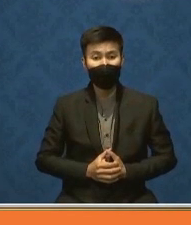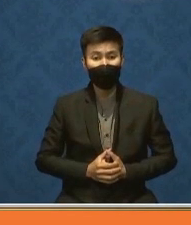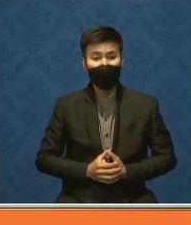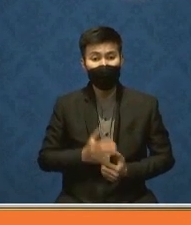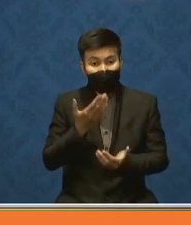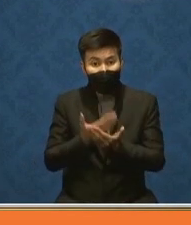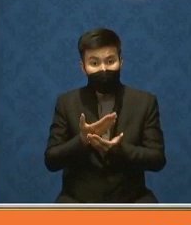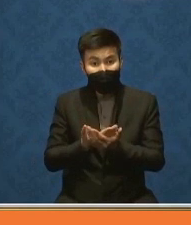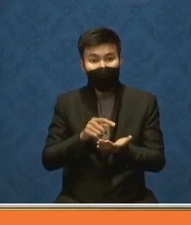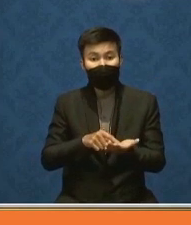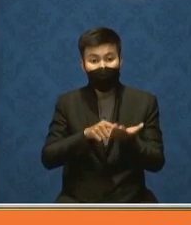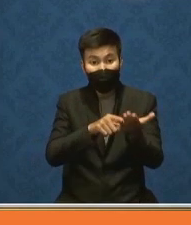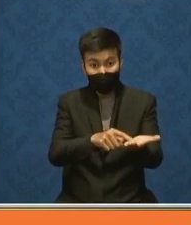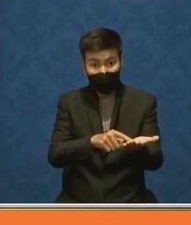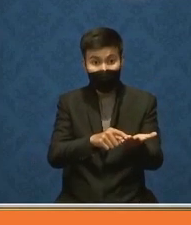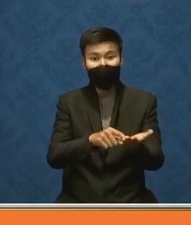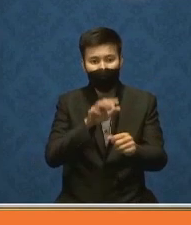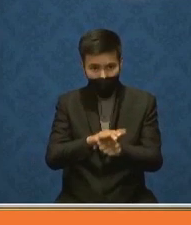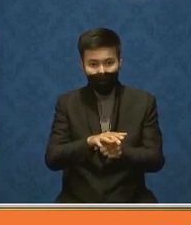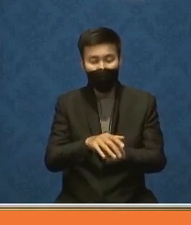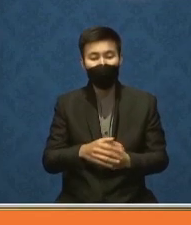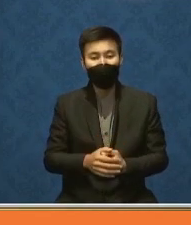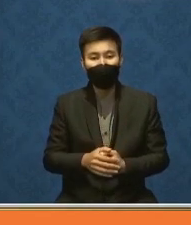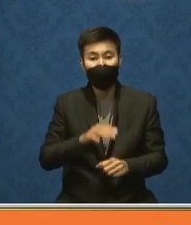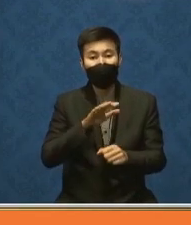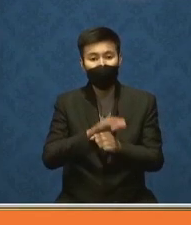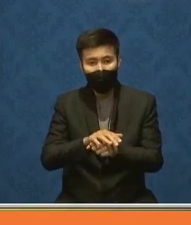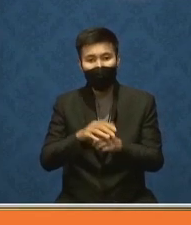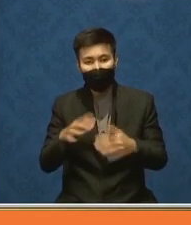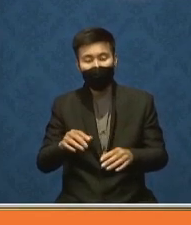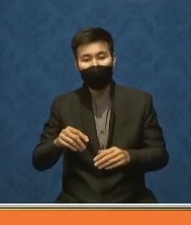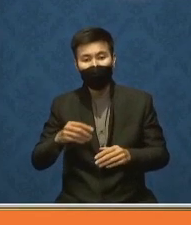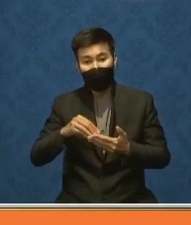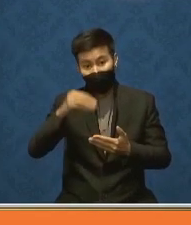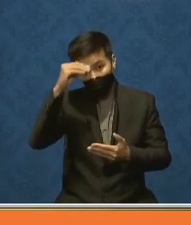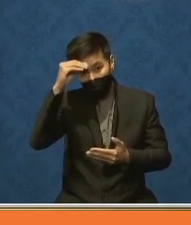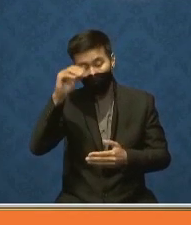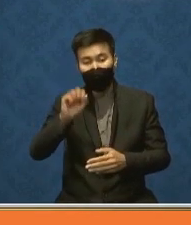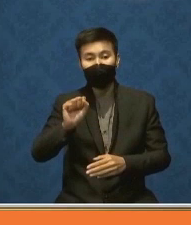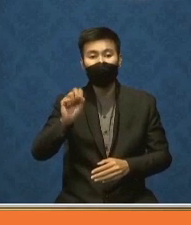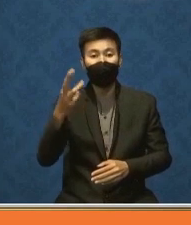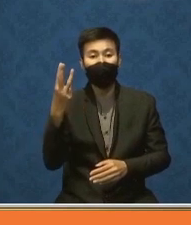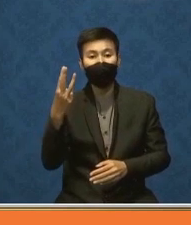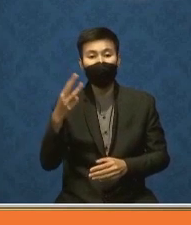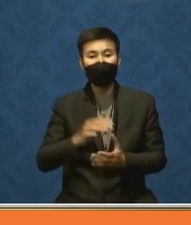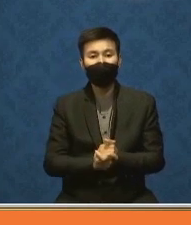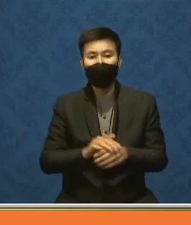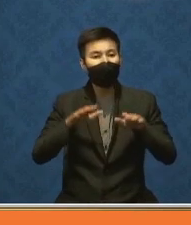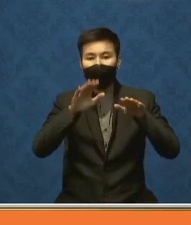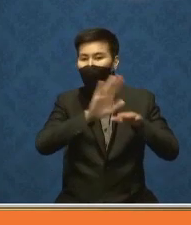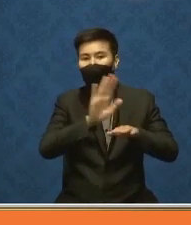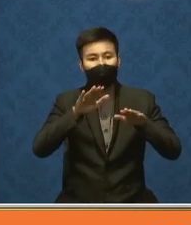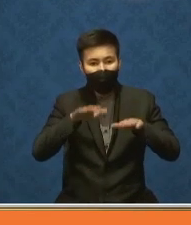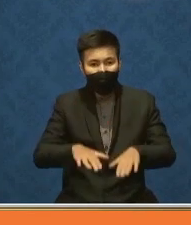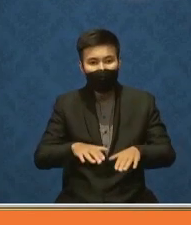ได้ที่พวกเราเสนอเพียงพอในการทำงบประมาณสำหรับการศึกษาและสวัสดิการประชาชนโดยที่ไม่จำเป็นต้องลดบำนา